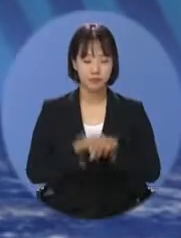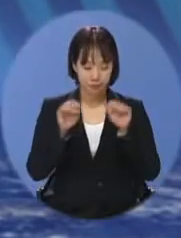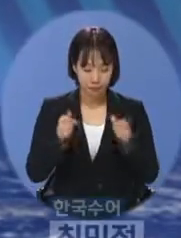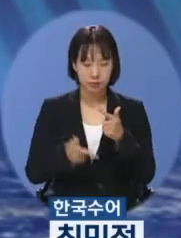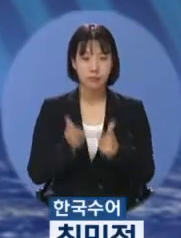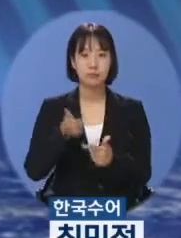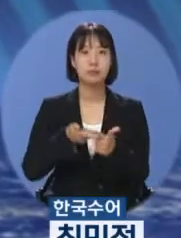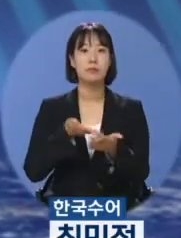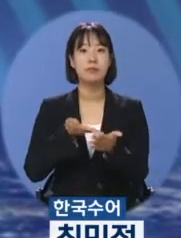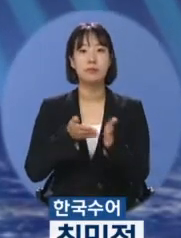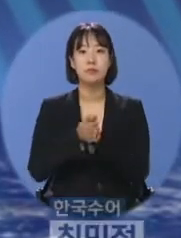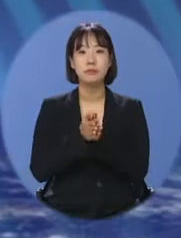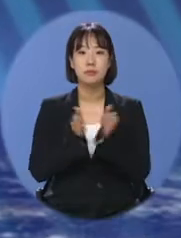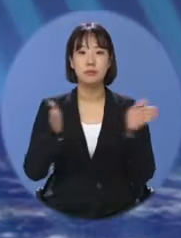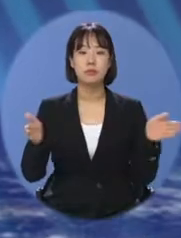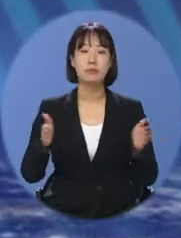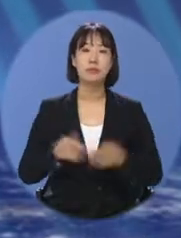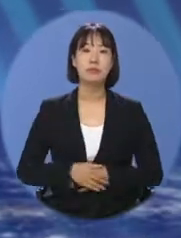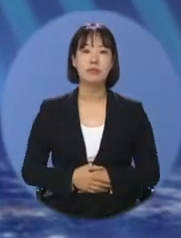이어서 목회서 전해드리겠습니다.